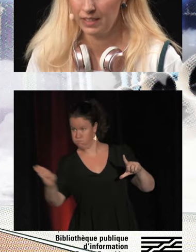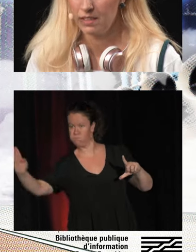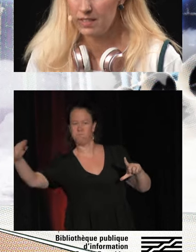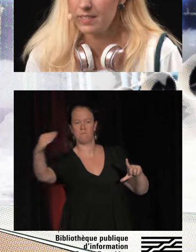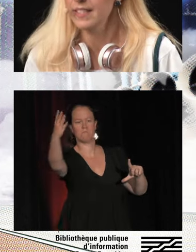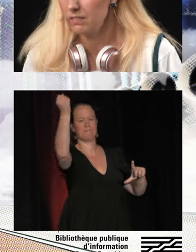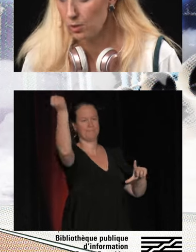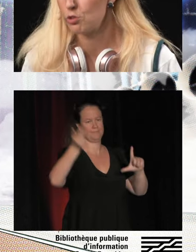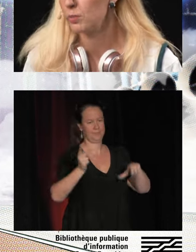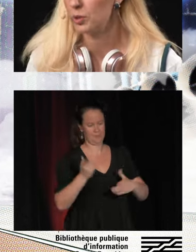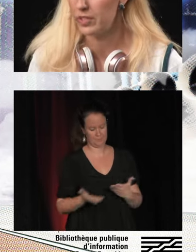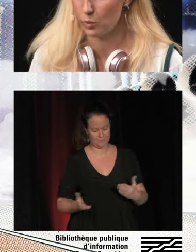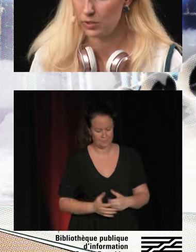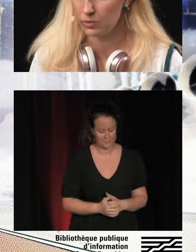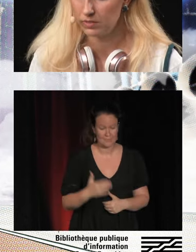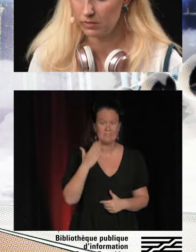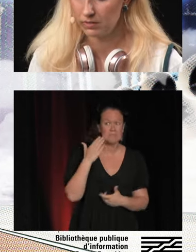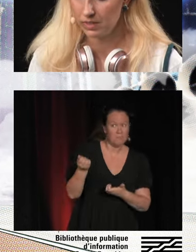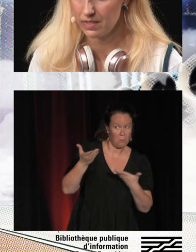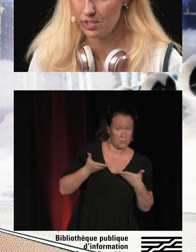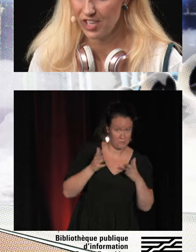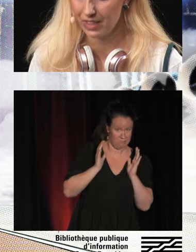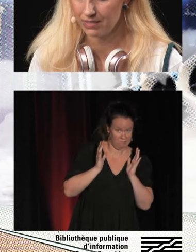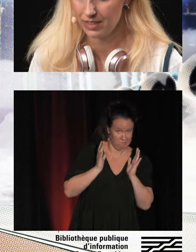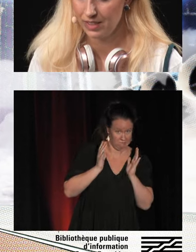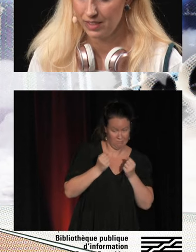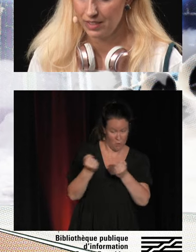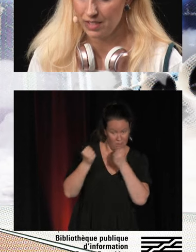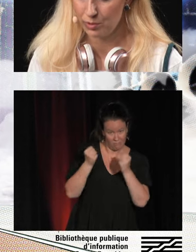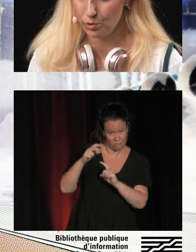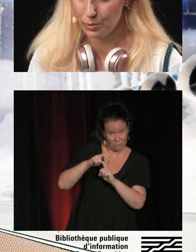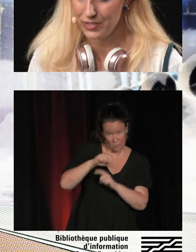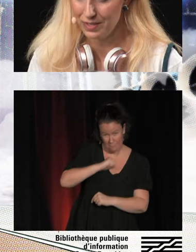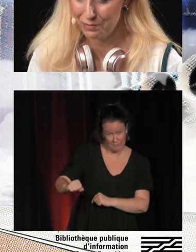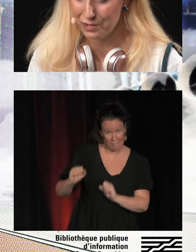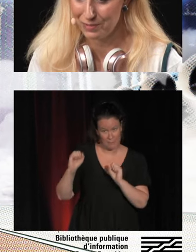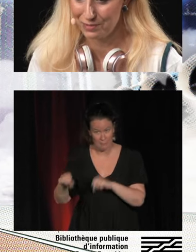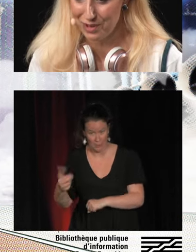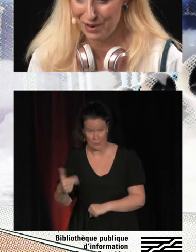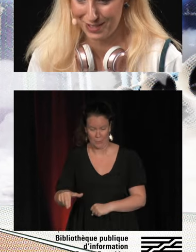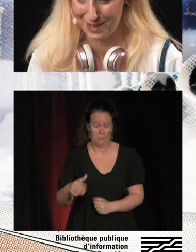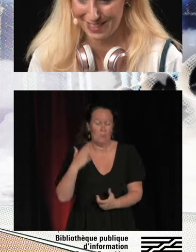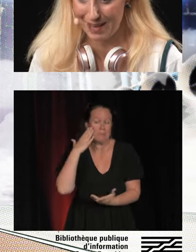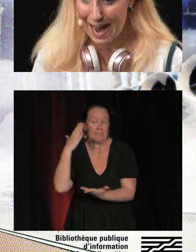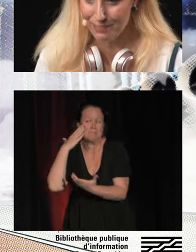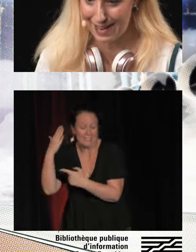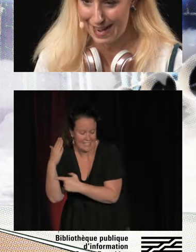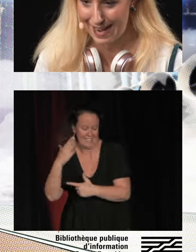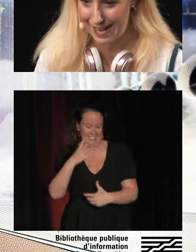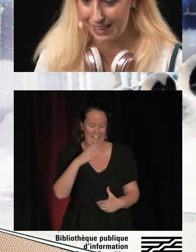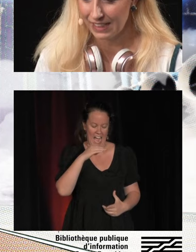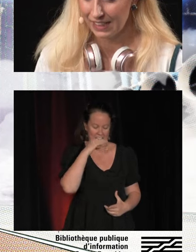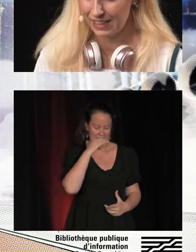montrer. Si le jeu me donne des champignons, si j'y arrive, ça fait deux grossis vu comment la soirée se... Hop